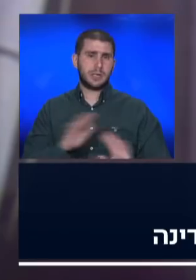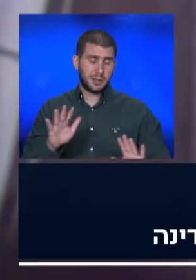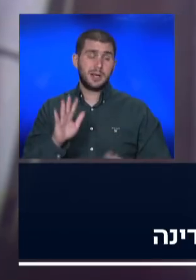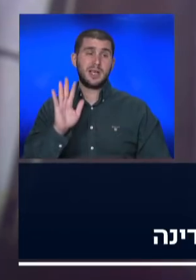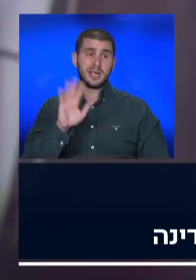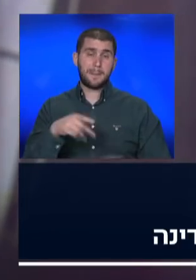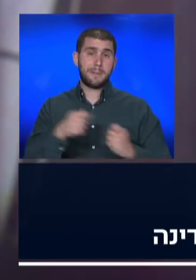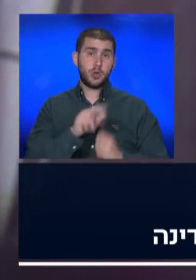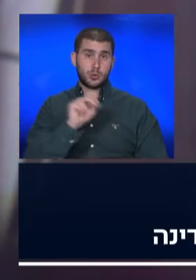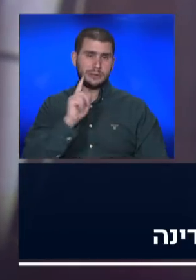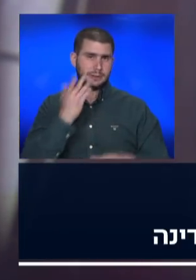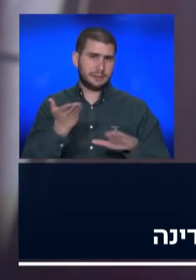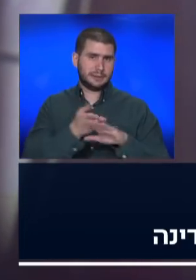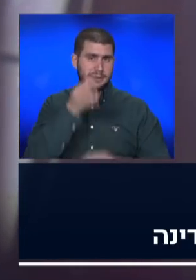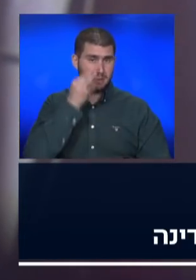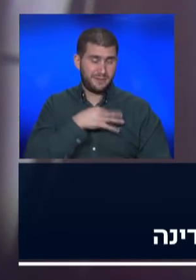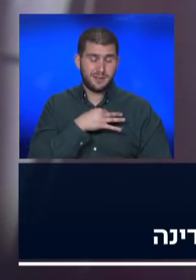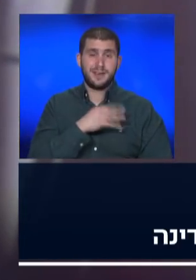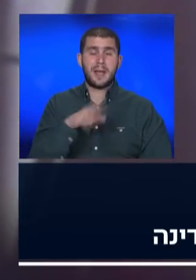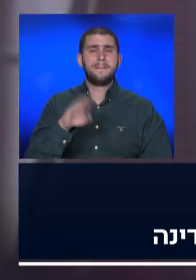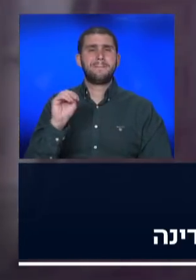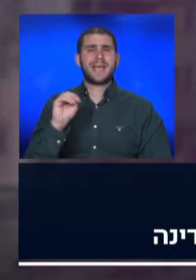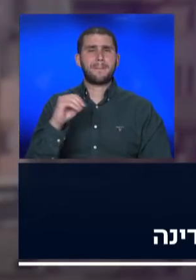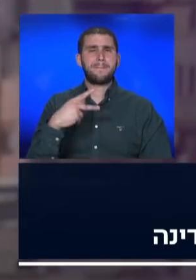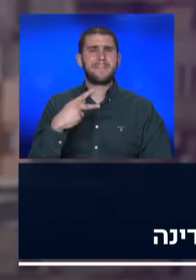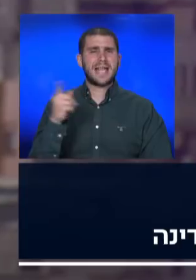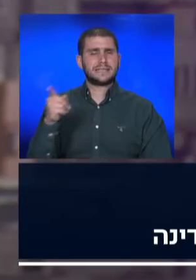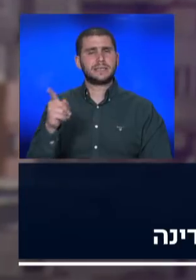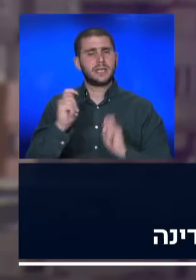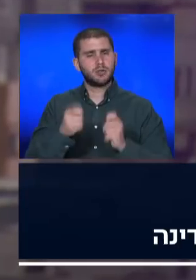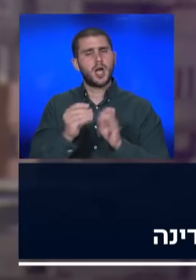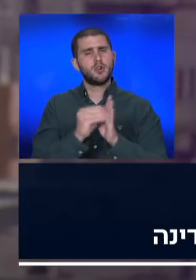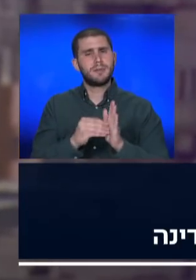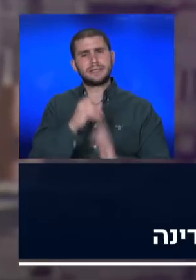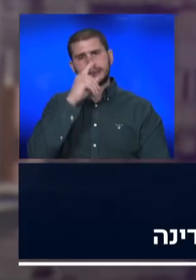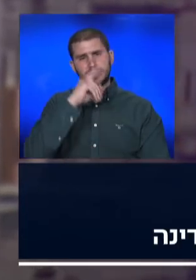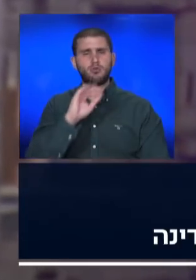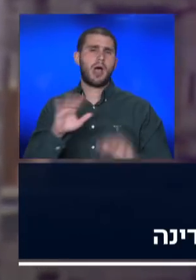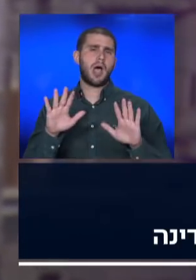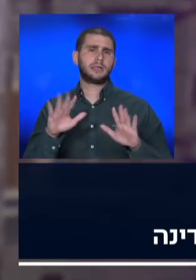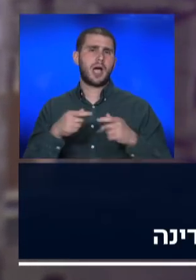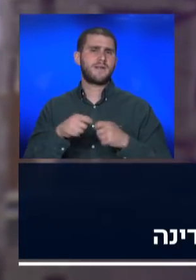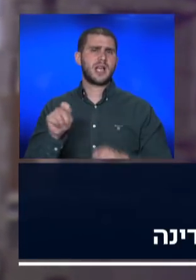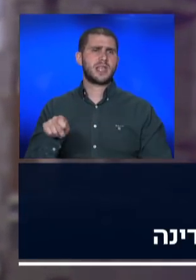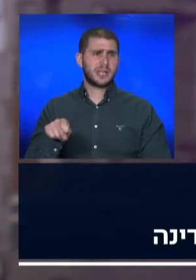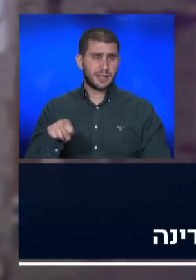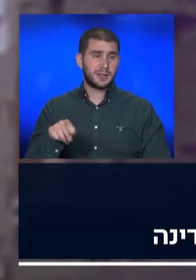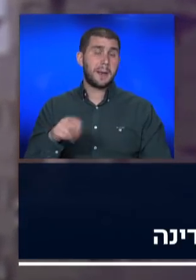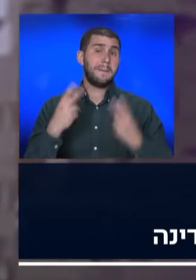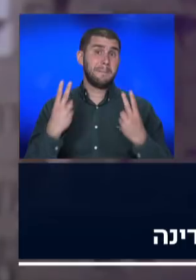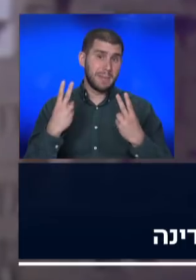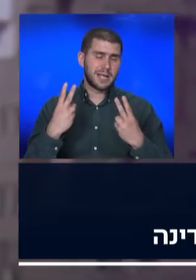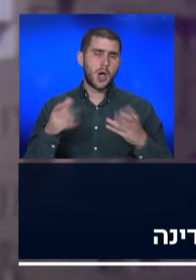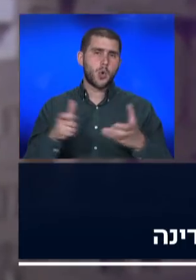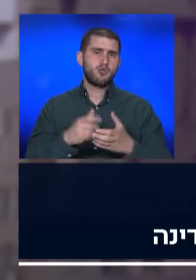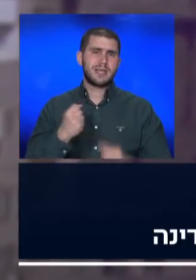לב. ומירן פרץ היא מגישה רשימה יחסית צנועה של 10 חברי כנסת, בעיקר מגוש הימין, חברת כנסת